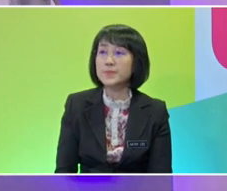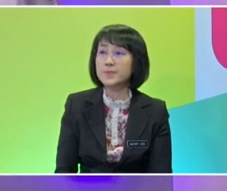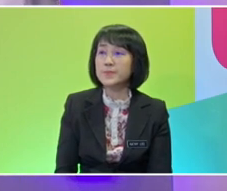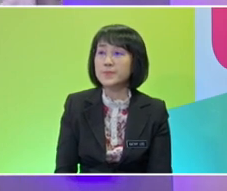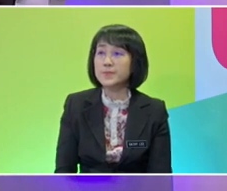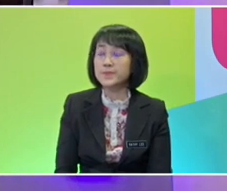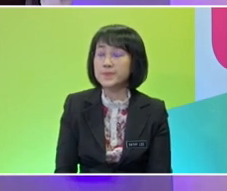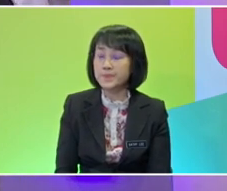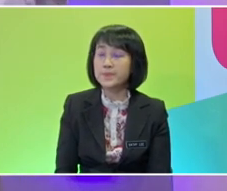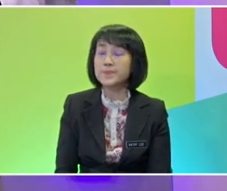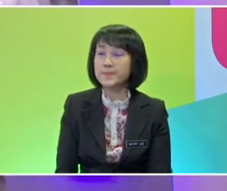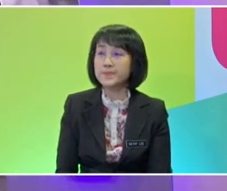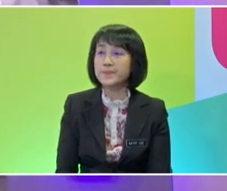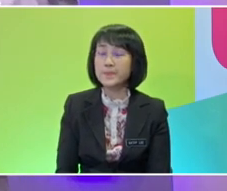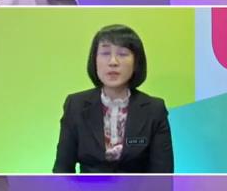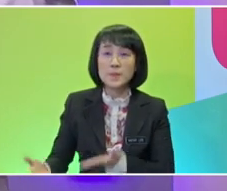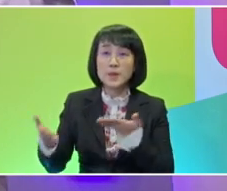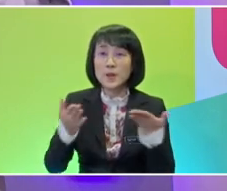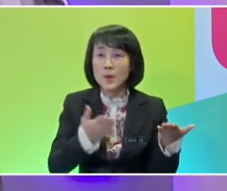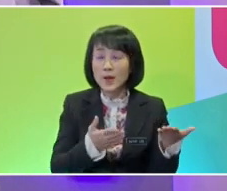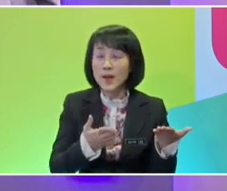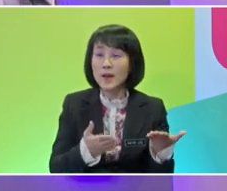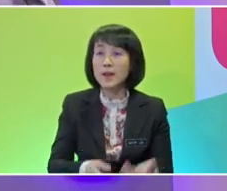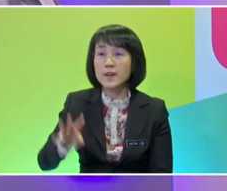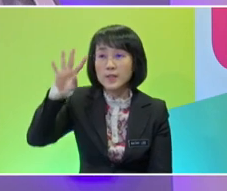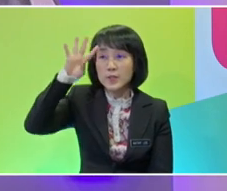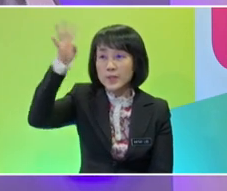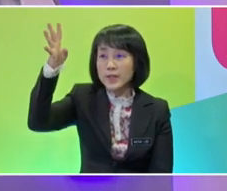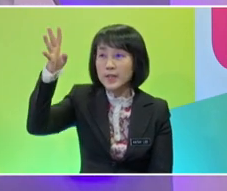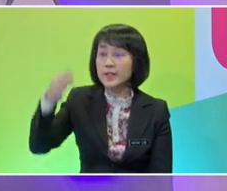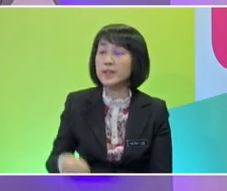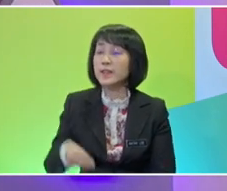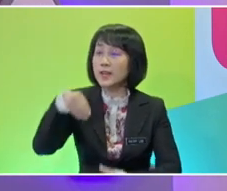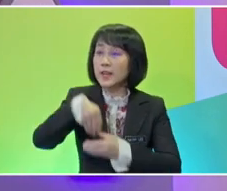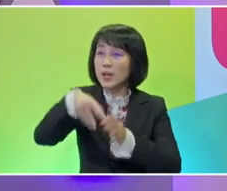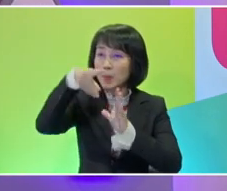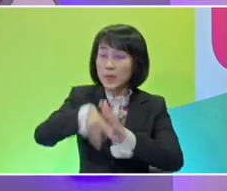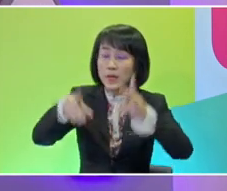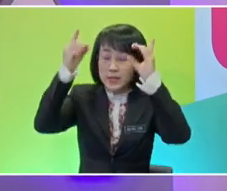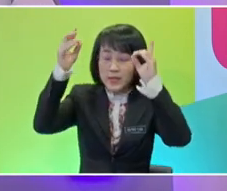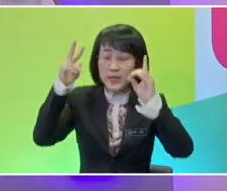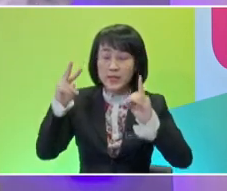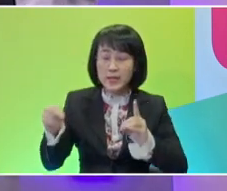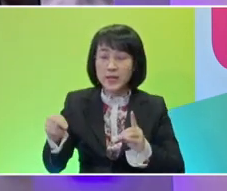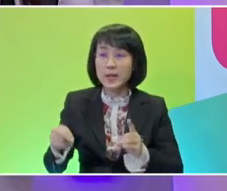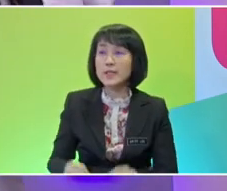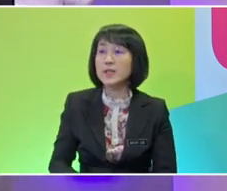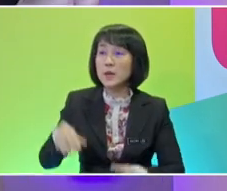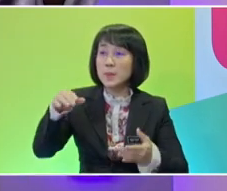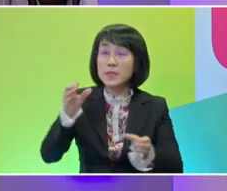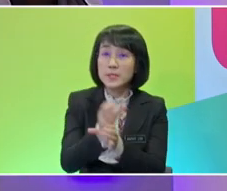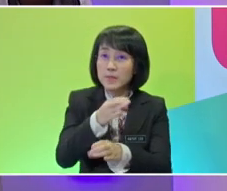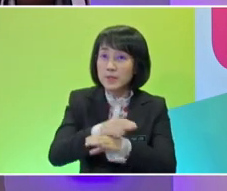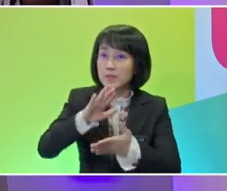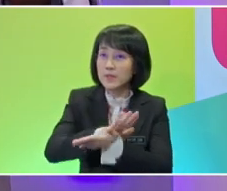dalam pendidikan dalam tamadun China dengan mencipta kertas kalau kita tengok sebelum itu tidak ada